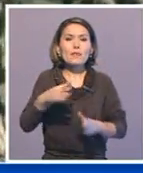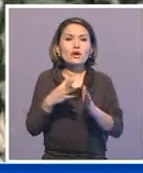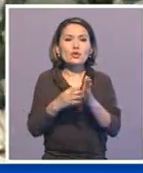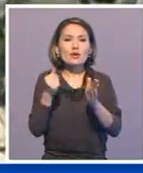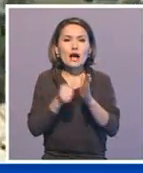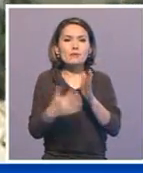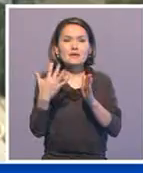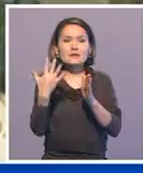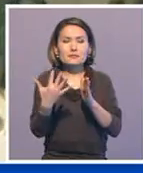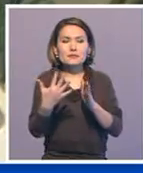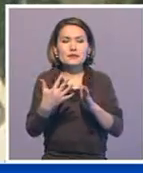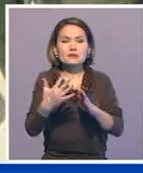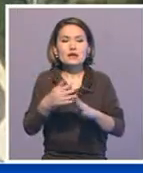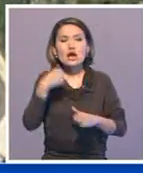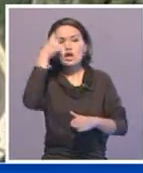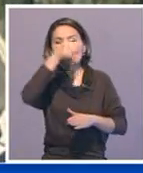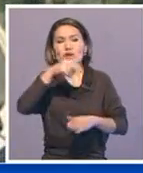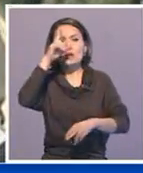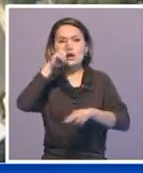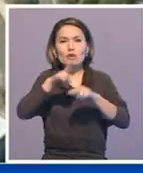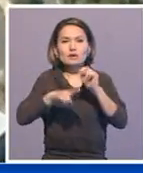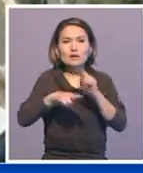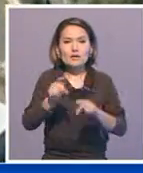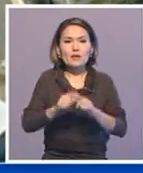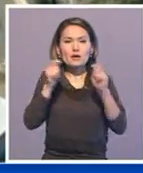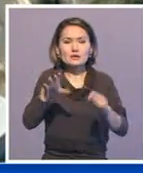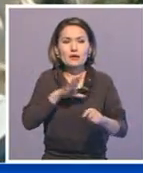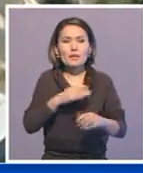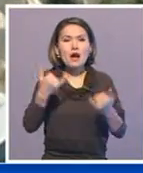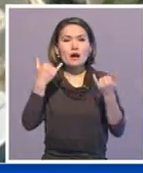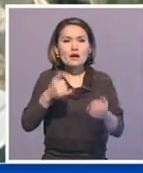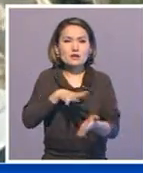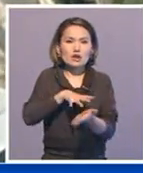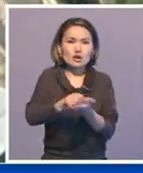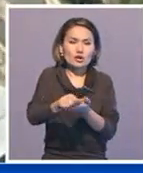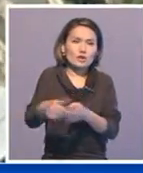оның құрылысына 7 тонна бетон, кірпіш және темір жұмсалды. Ал оны бұзу үшін